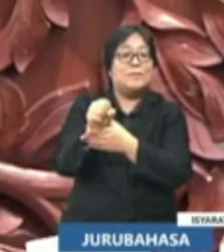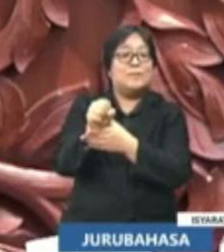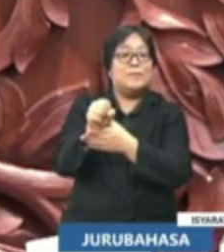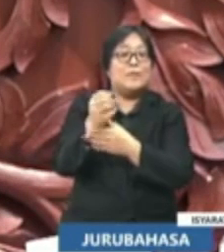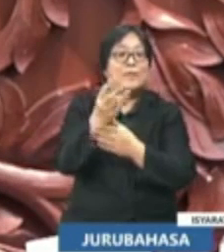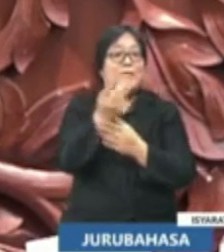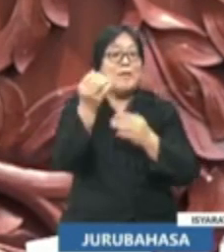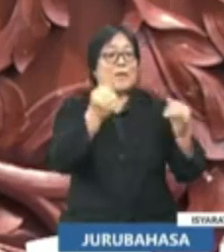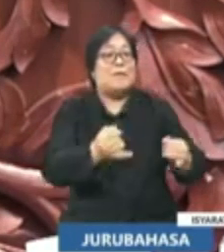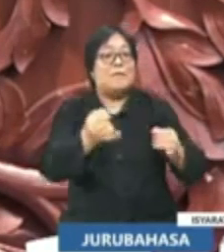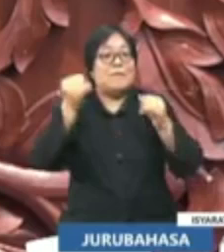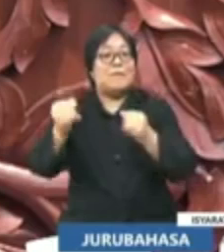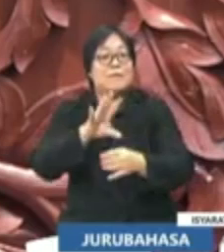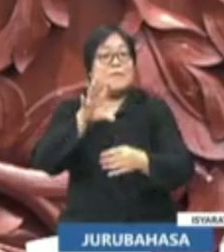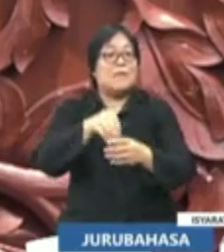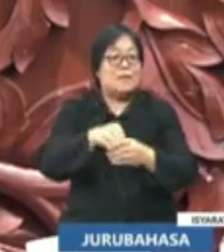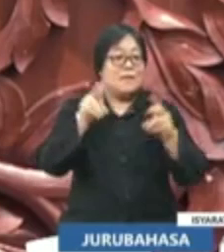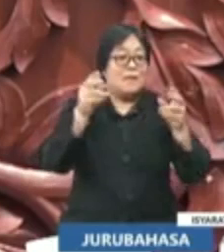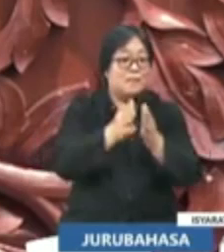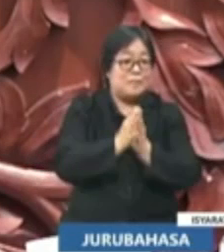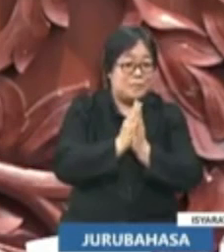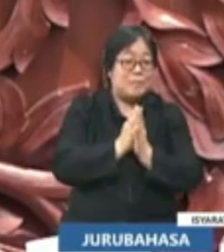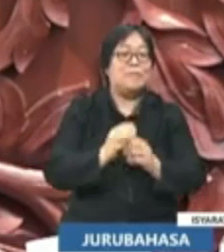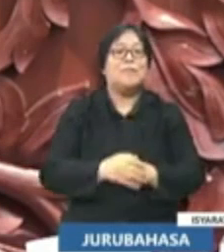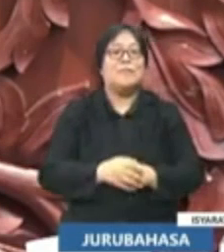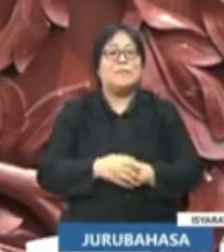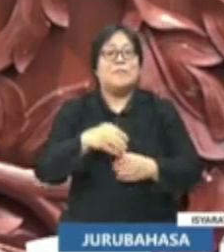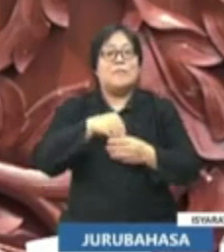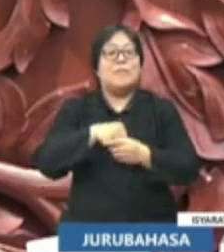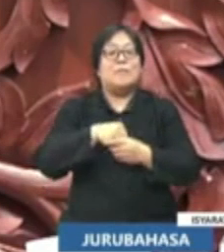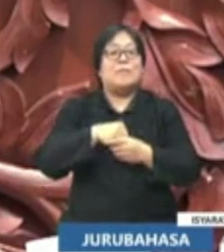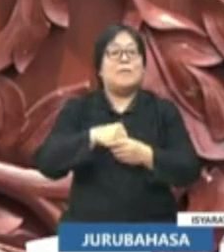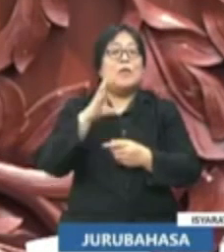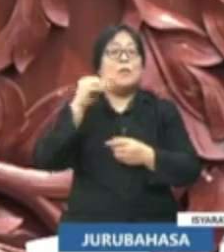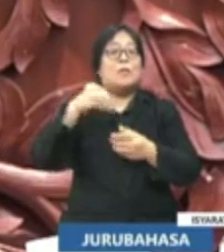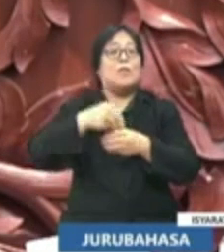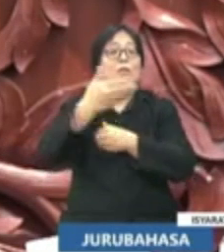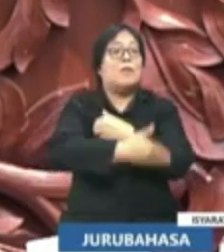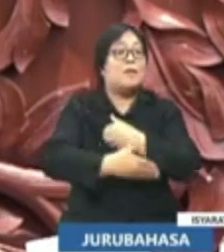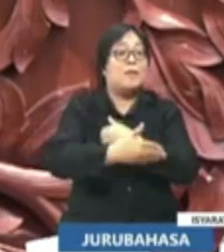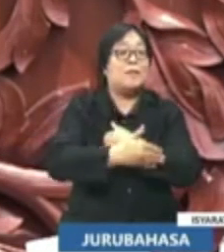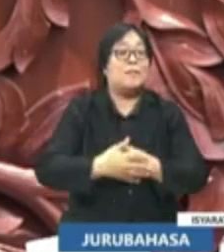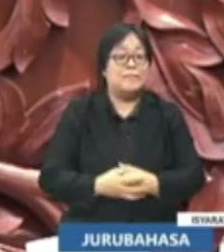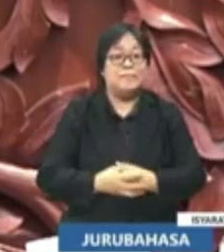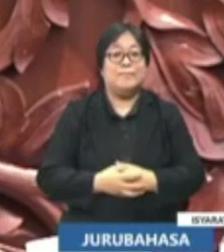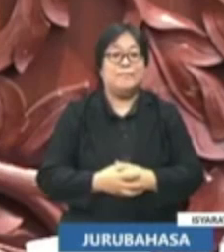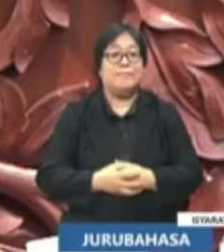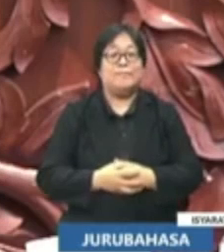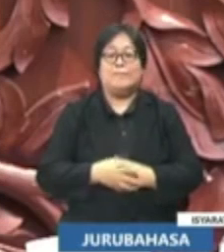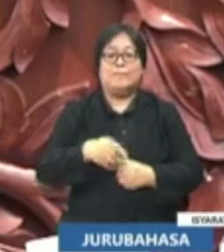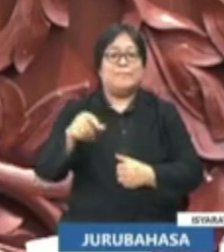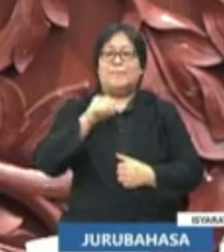shareholding of several individual in, dengan izin, in offshore companies. So